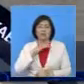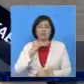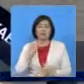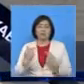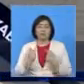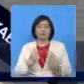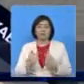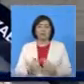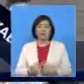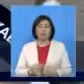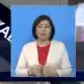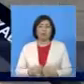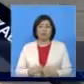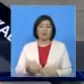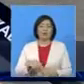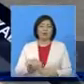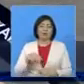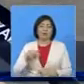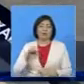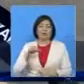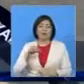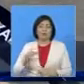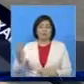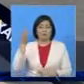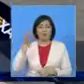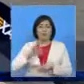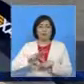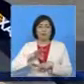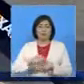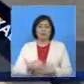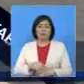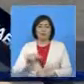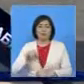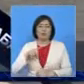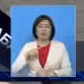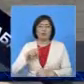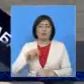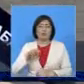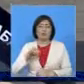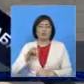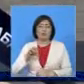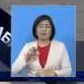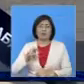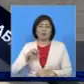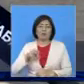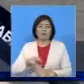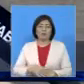травмами, закрытая черепно-мозговая травма, сотрясение головного мозга, закрытый перелом височной